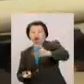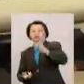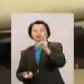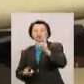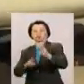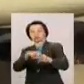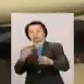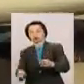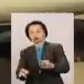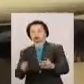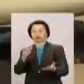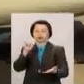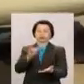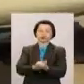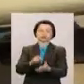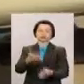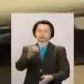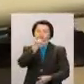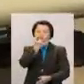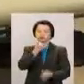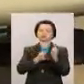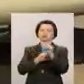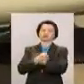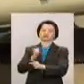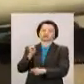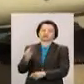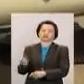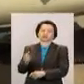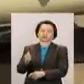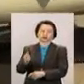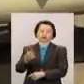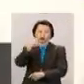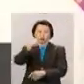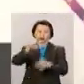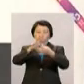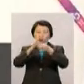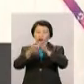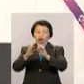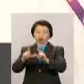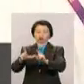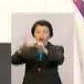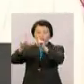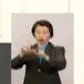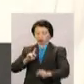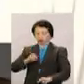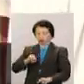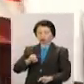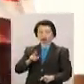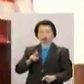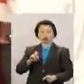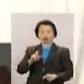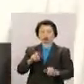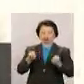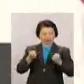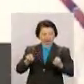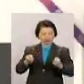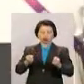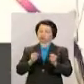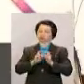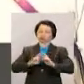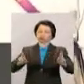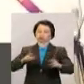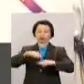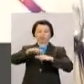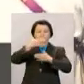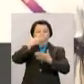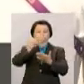dan mengakui itu adalah kesilapannya sendiri. Dan untuk Olimpik Tokyo, Khairul Nizam bertekad untuk melakukan persiapan lebih